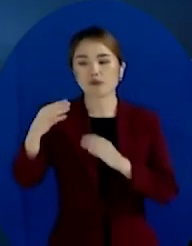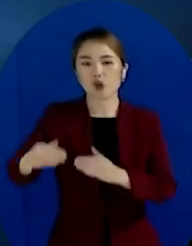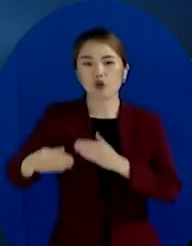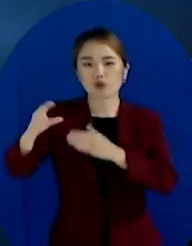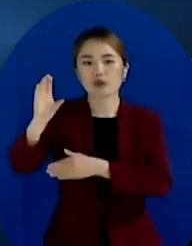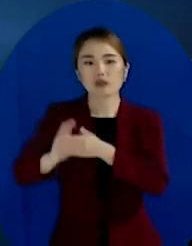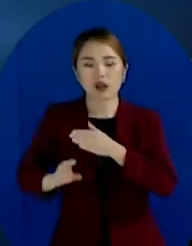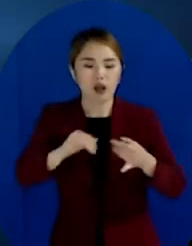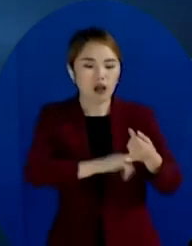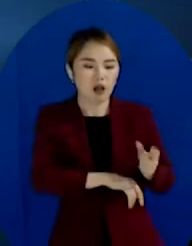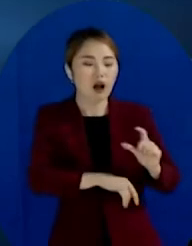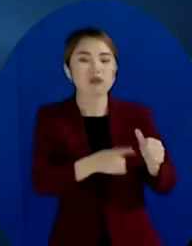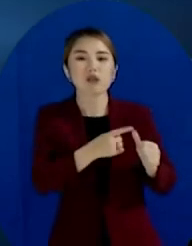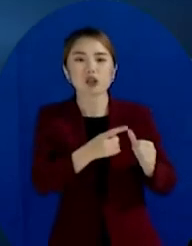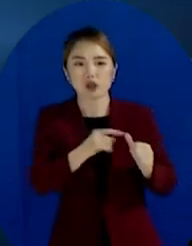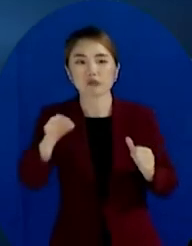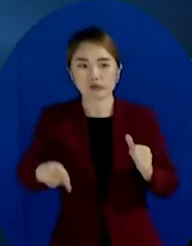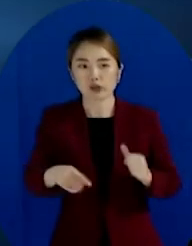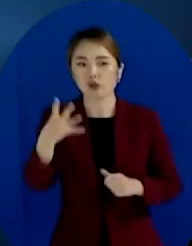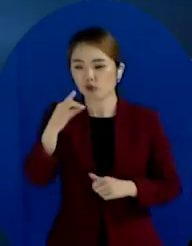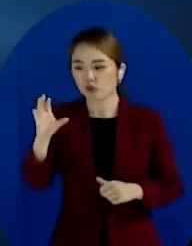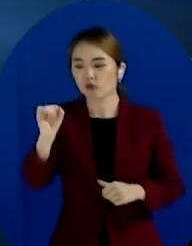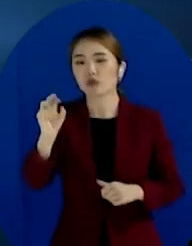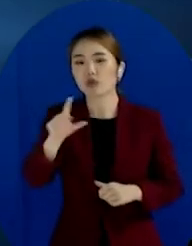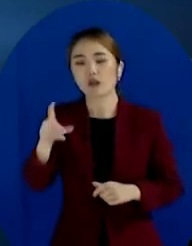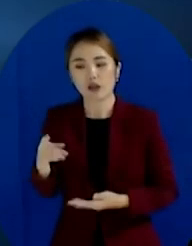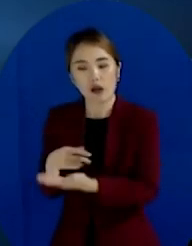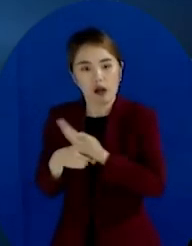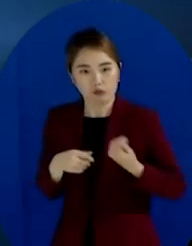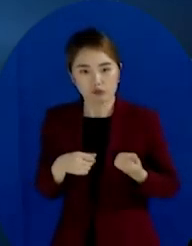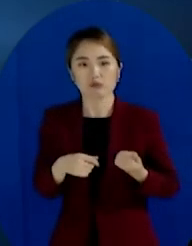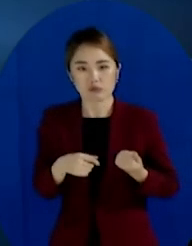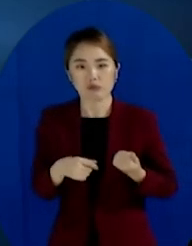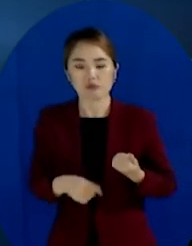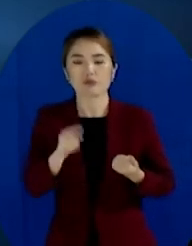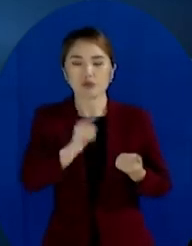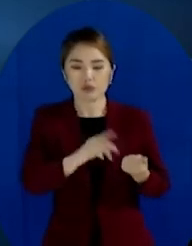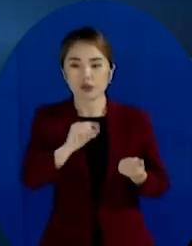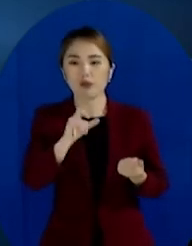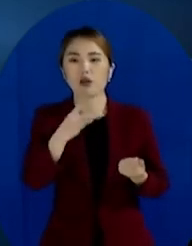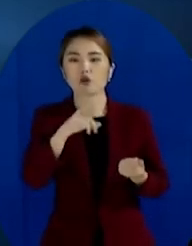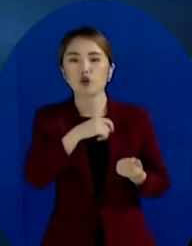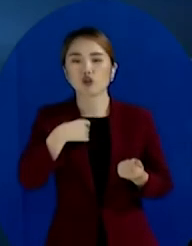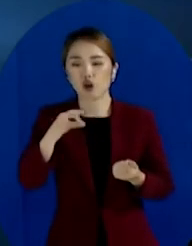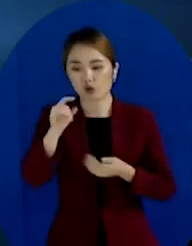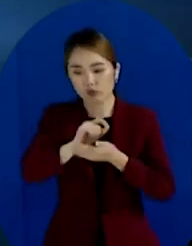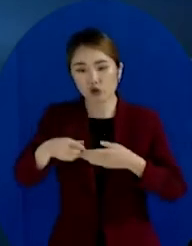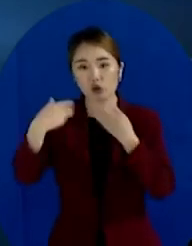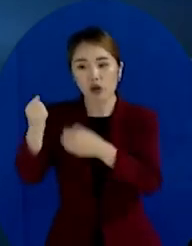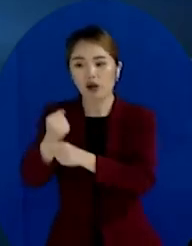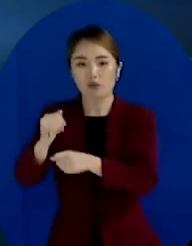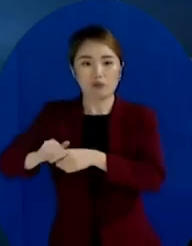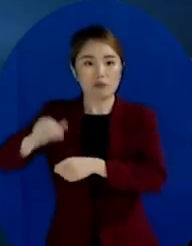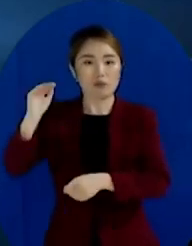хөгжүүлэх сангаас эхнэрийнхээ нэрээр Рич Хойлон компани 400 сая төгрөгийн зээл авч өгсөн. Тухайд Бат Эрдэнэ өргөдлөө өгч албан тушаалаасаа